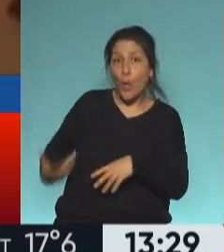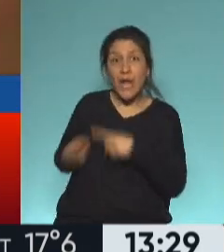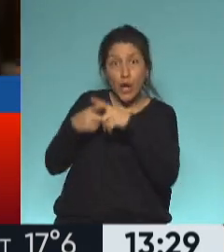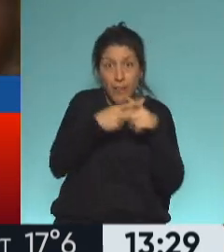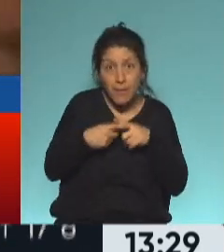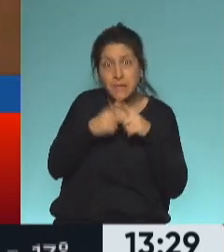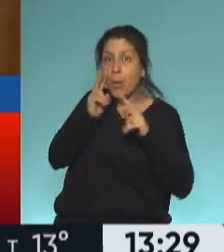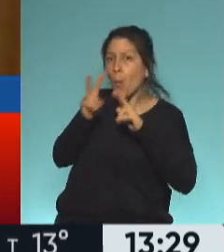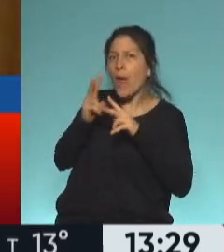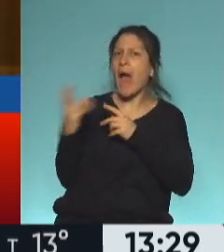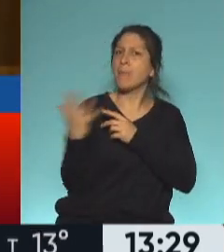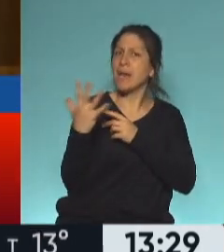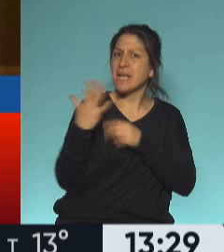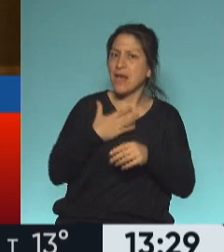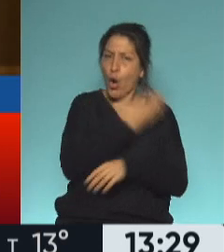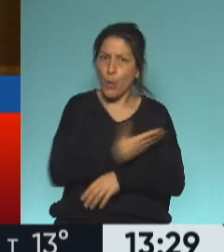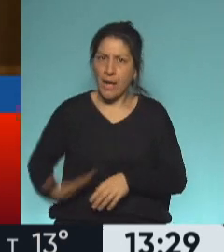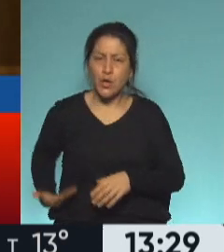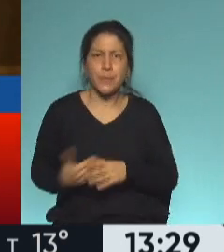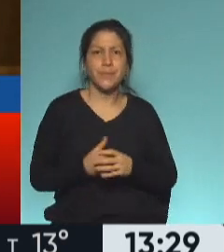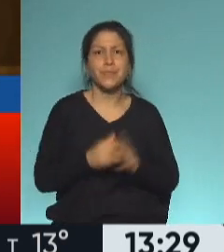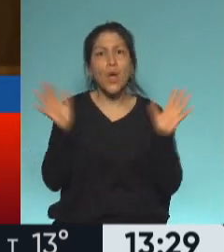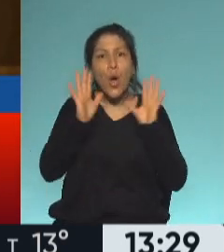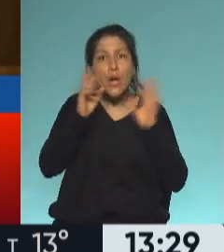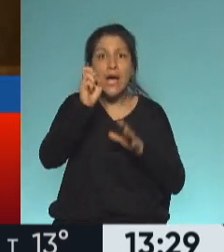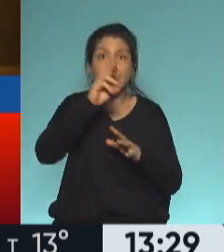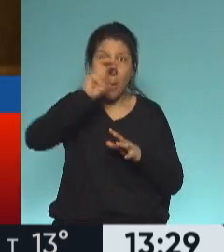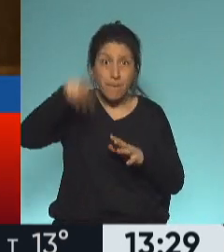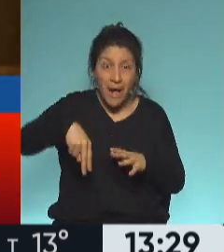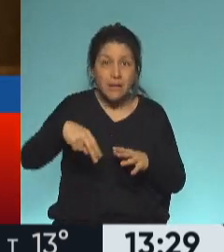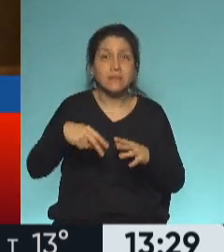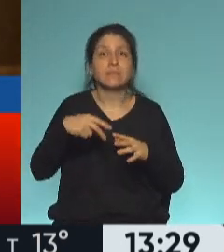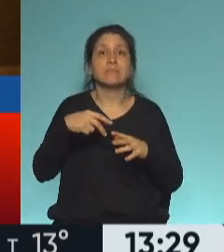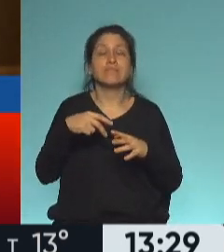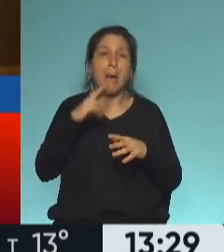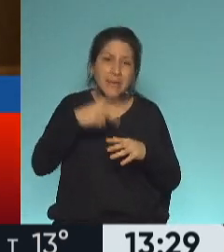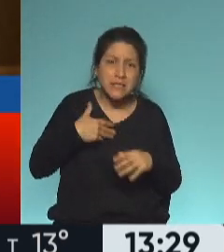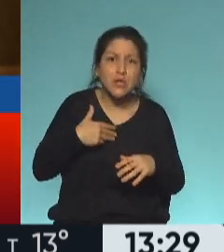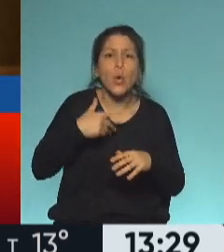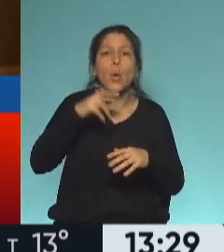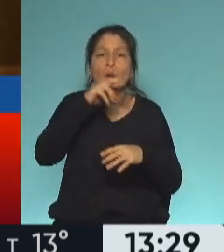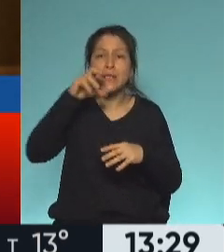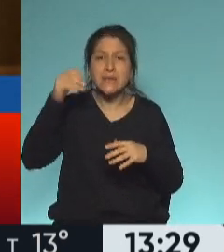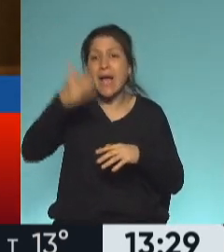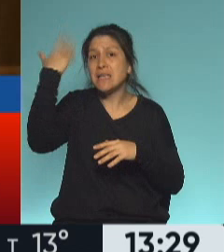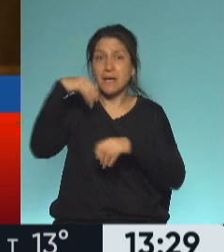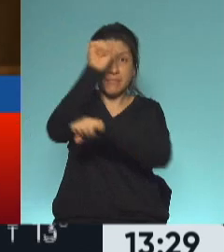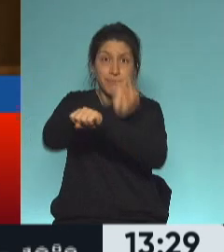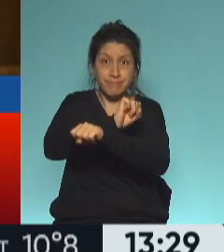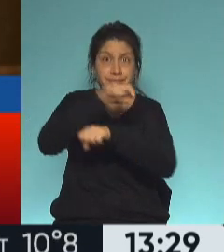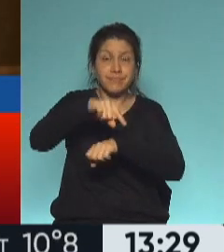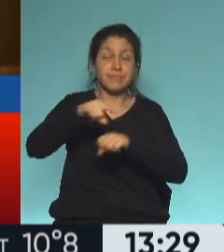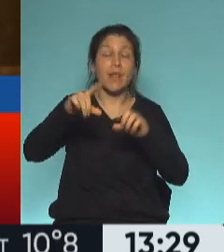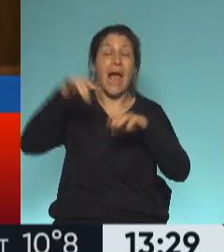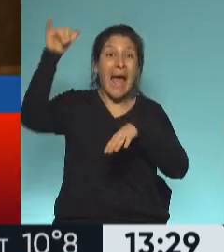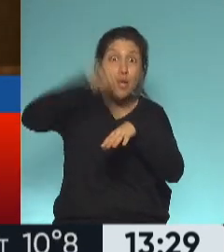mediática para su gobierno. Добрый день, меня зовут Роман Протасевич. Вчера я был задержан сотрудниками МВД в национальном аэропорту Минск. Сейчас я